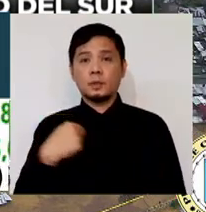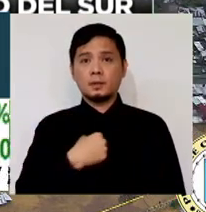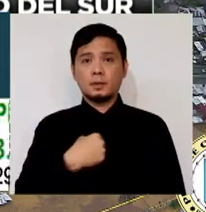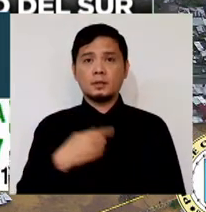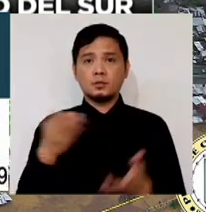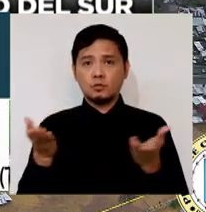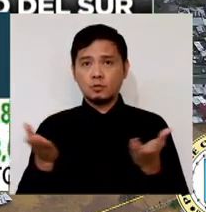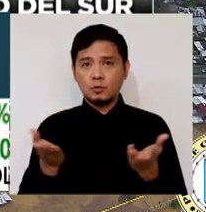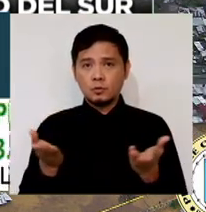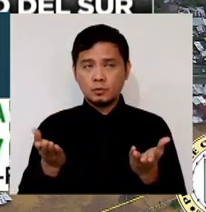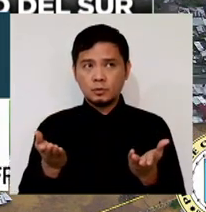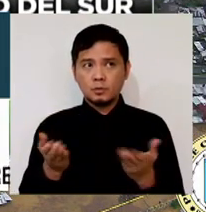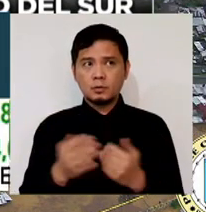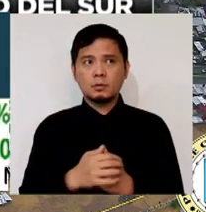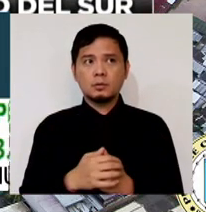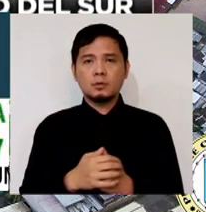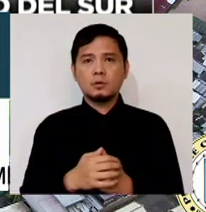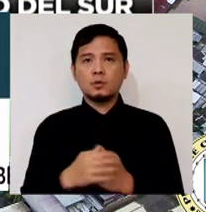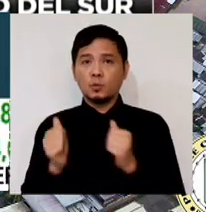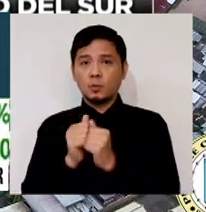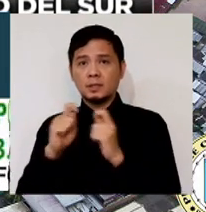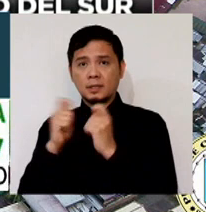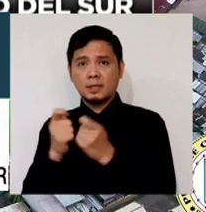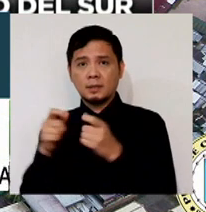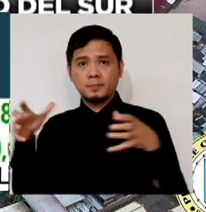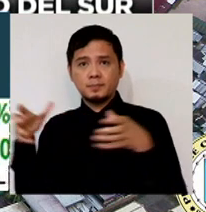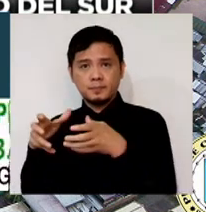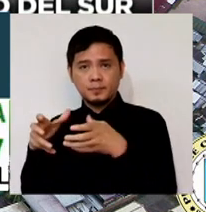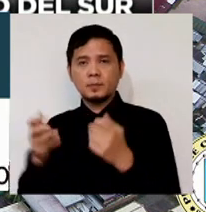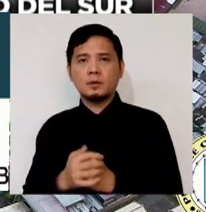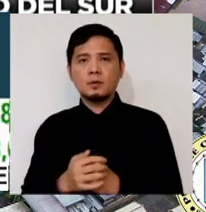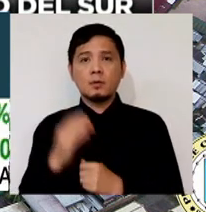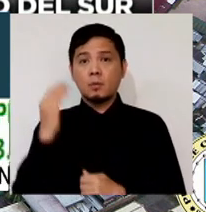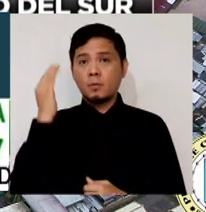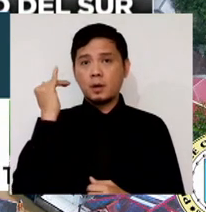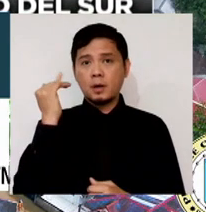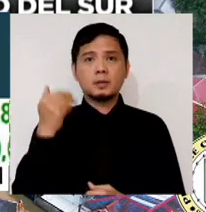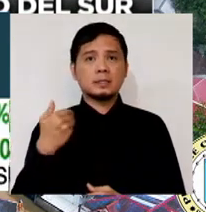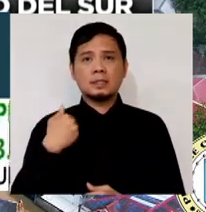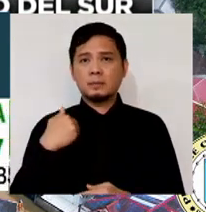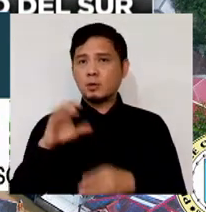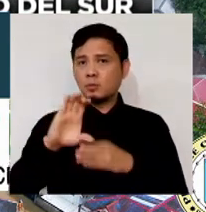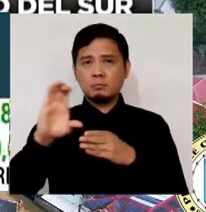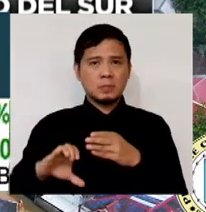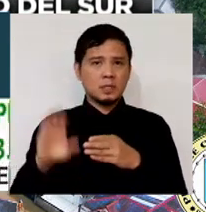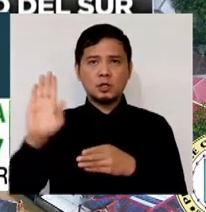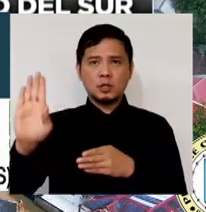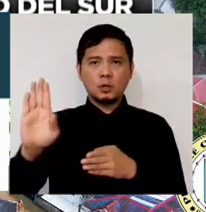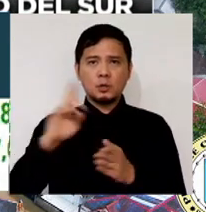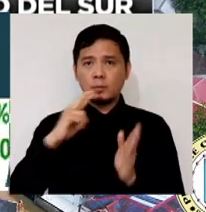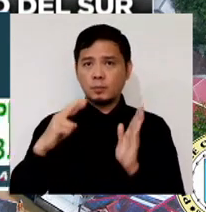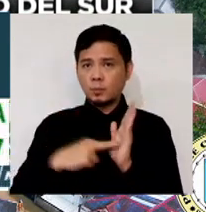opisina ng pilirarimo namin kasi hindi pa kompleto yung mga report kasi kanina lang umaga